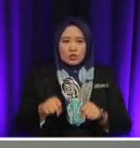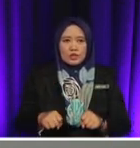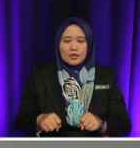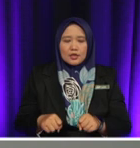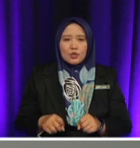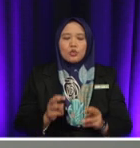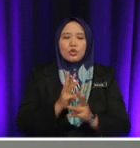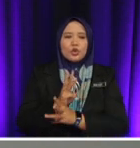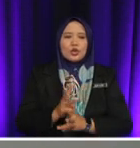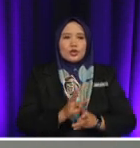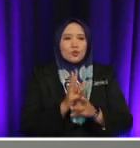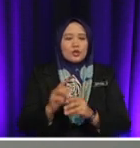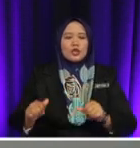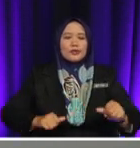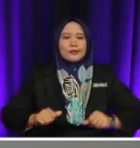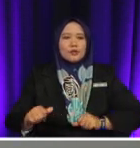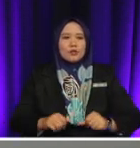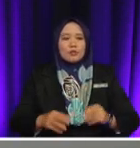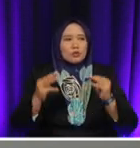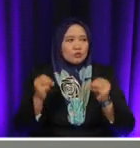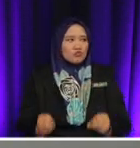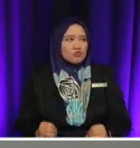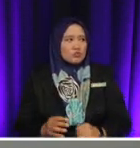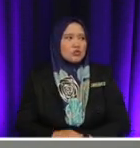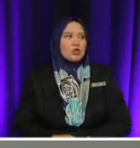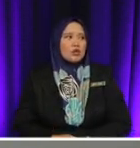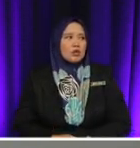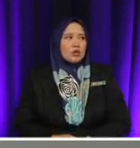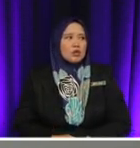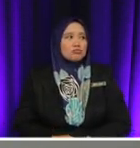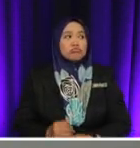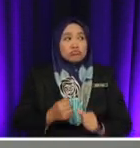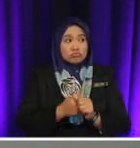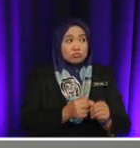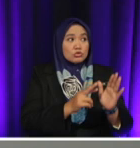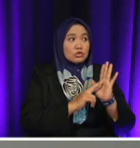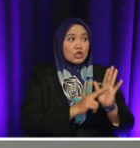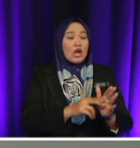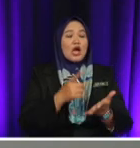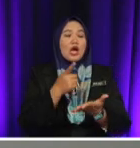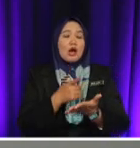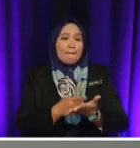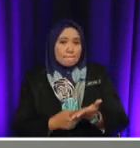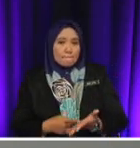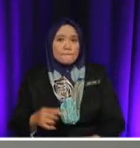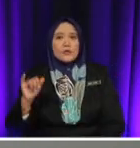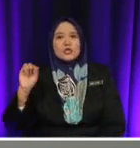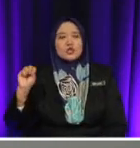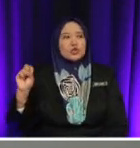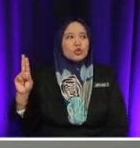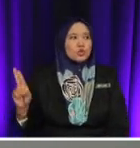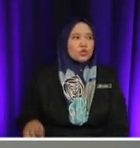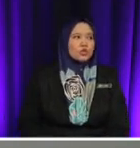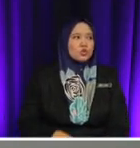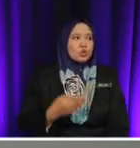okey berdasarkan rajah Apakah isu sosal saintifik sintifik dalam sektor tenaga yang timbul berkaitan